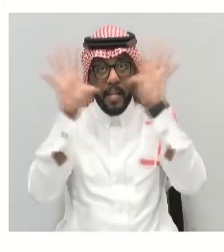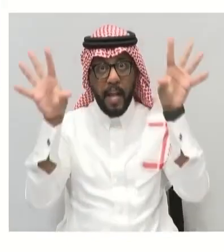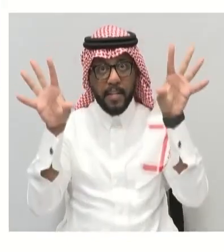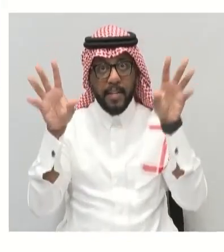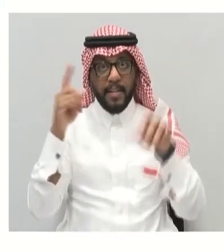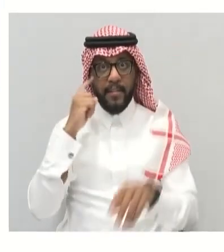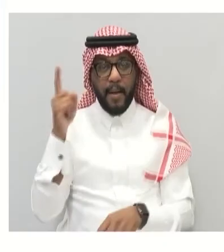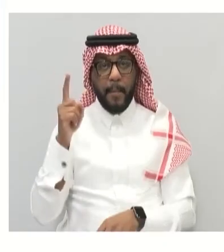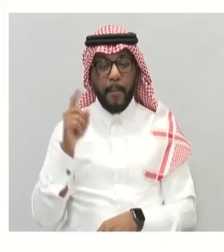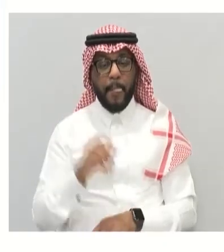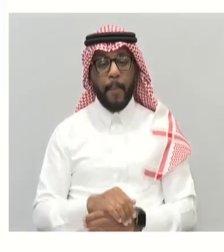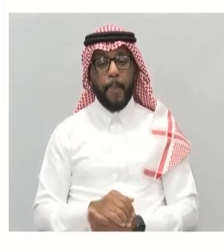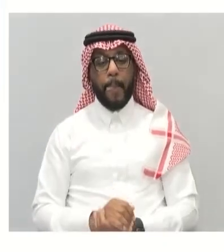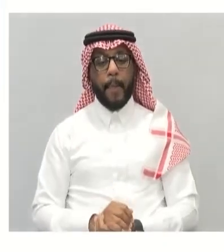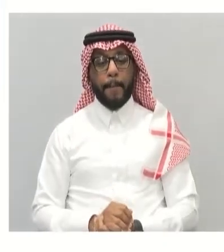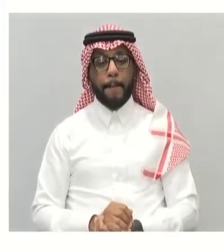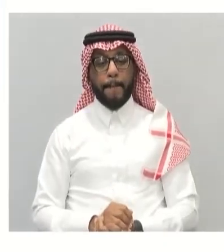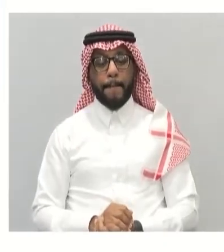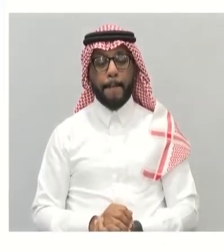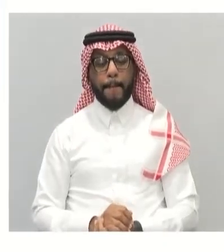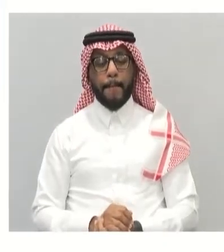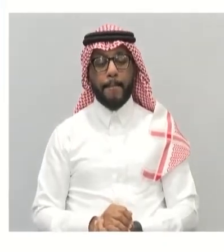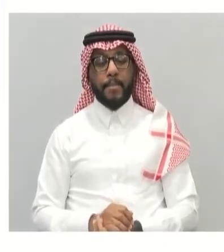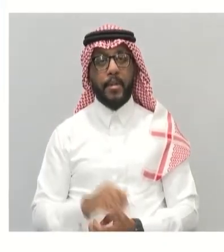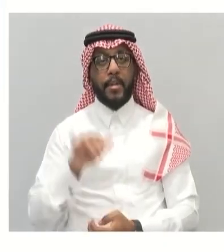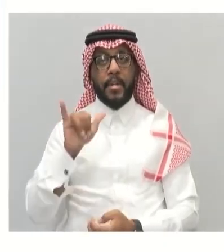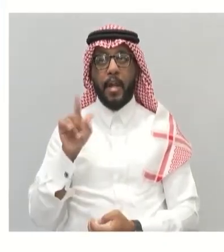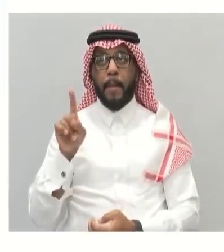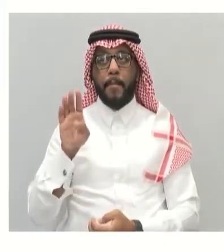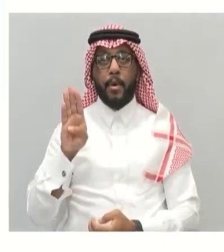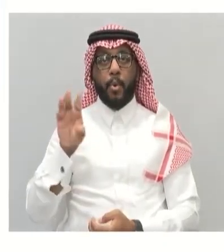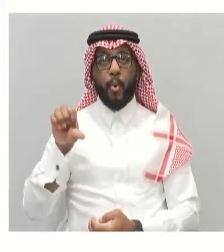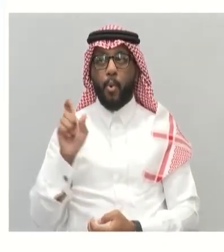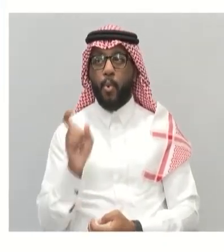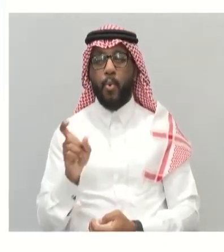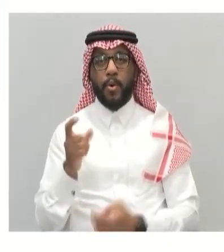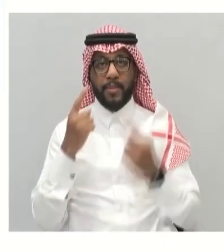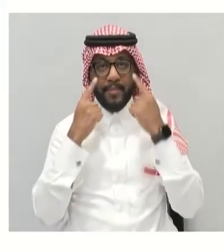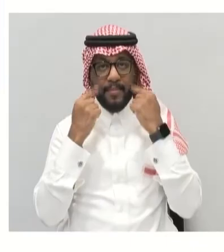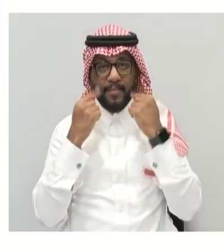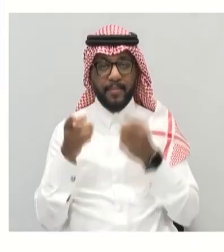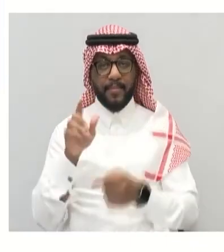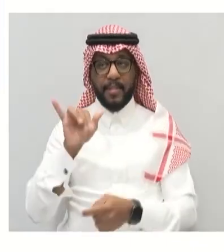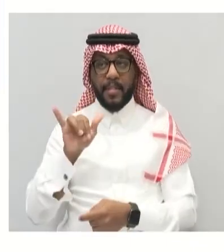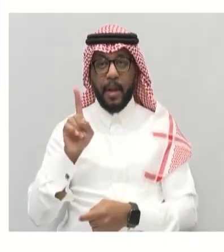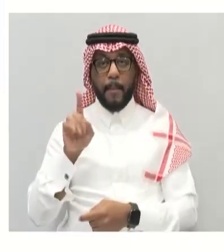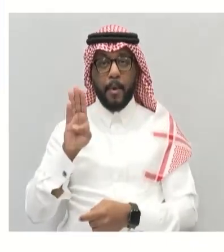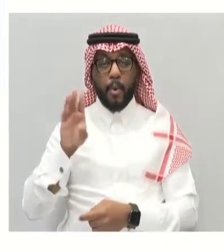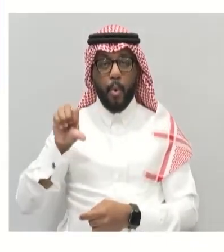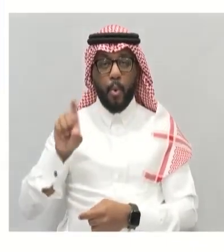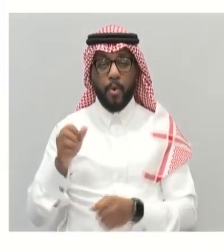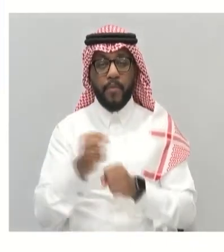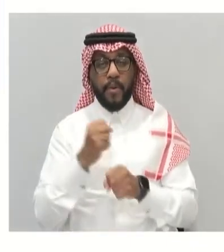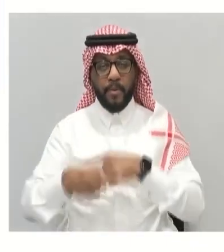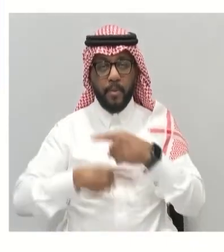ساطع واما الجمله الفعليه وجاءوا اباهم عشاء ماذا يبكون كلمه يبكون جمله فعليه فعل مضارع مرفوع